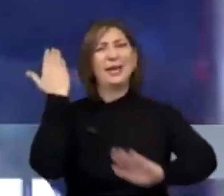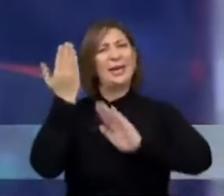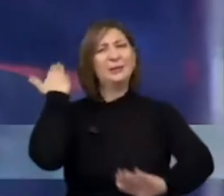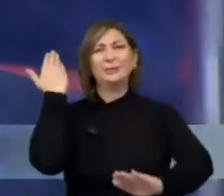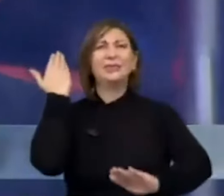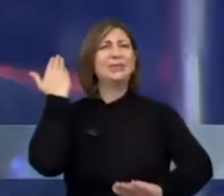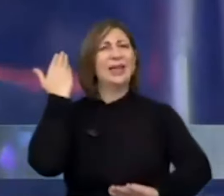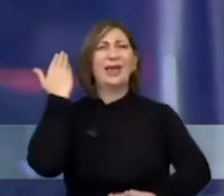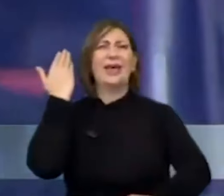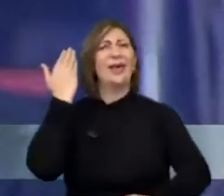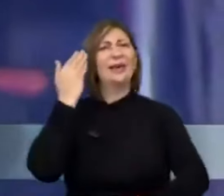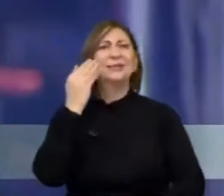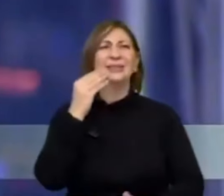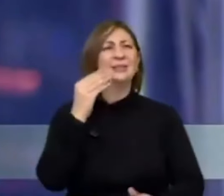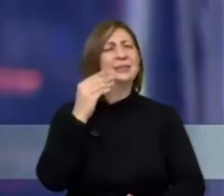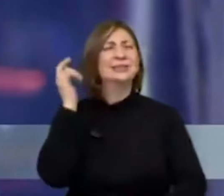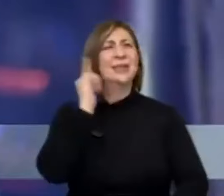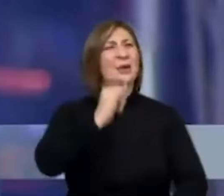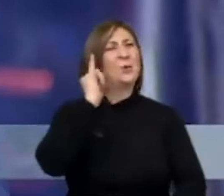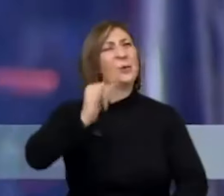gelmişine geçmişine